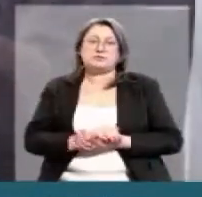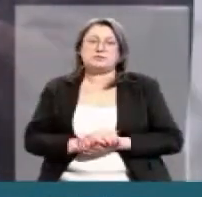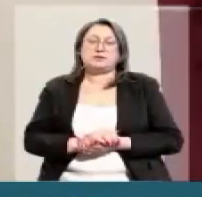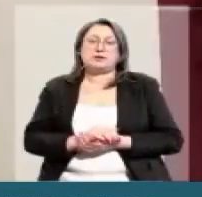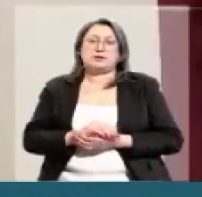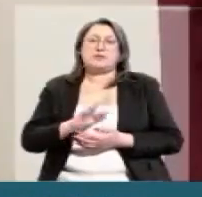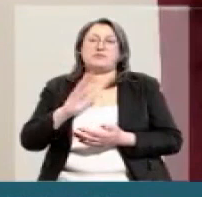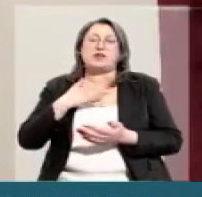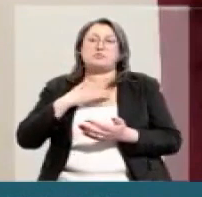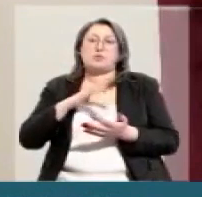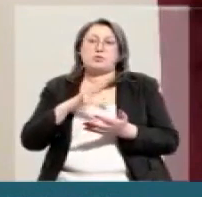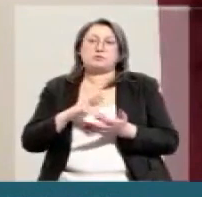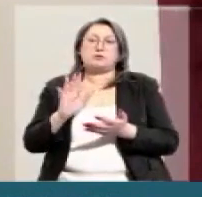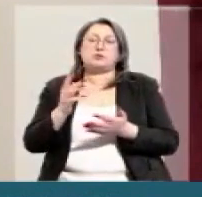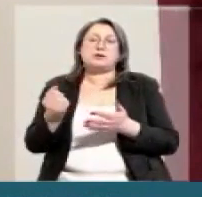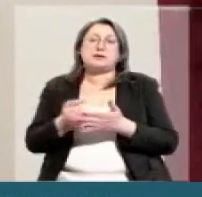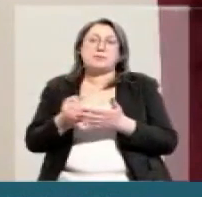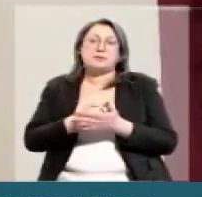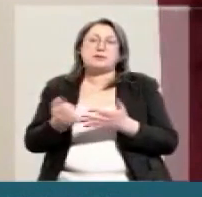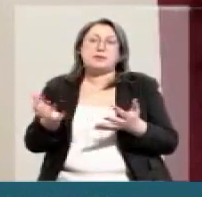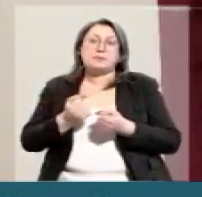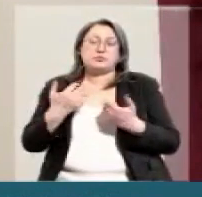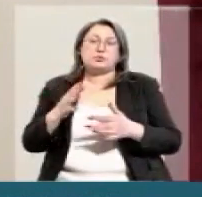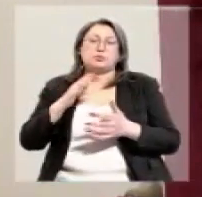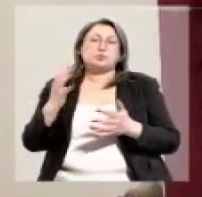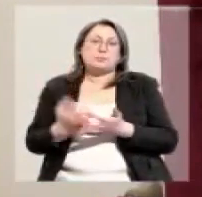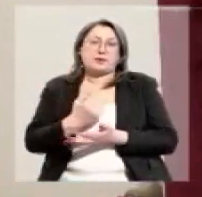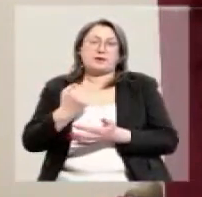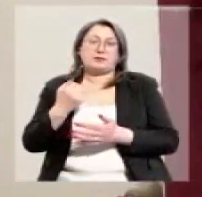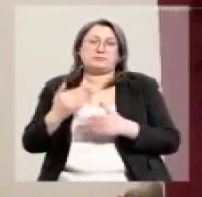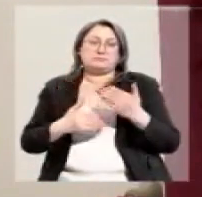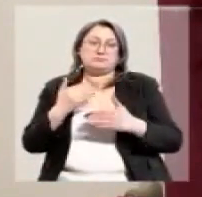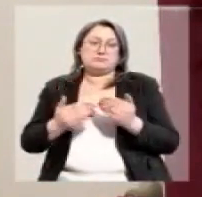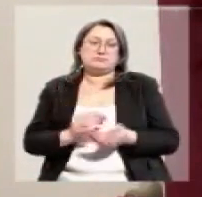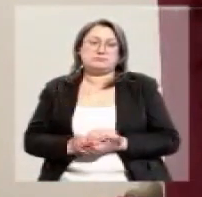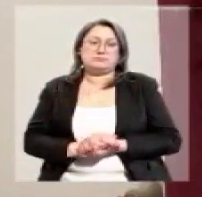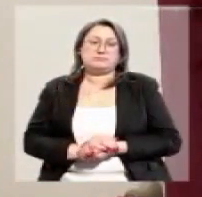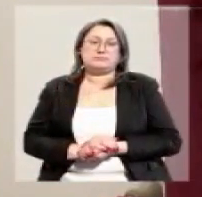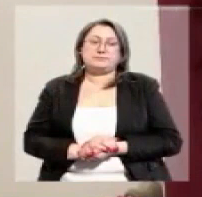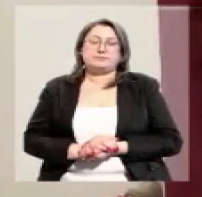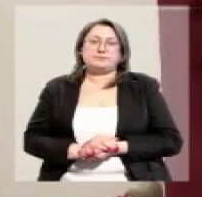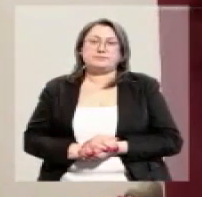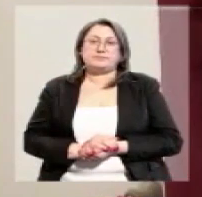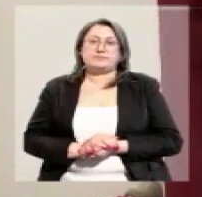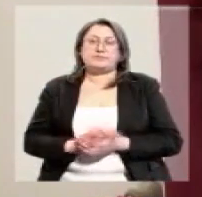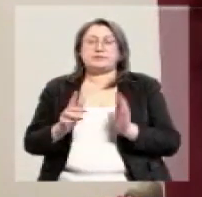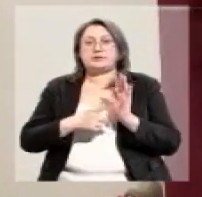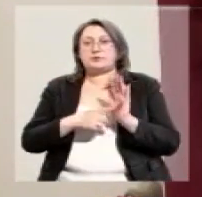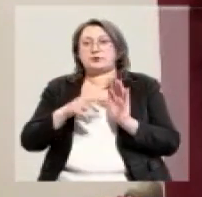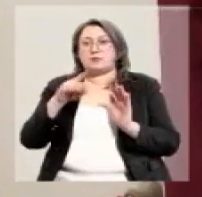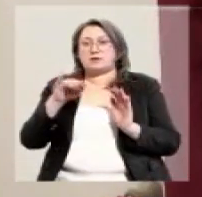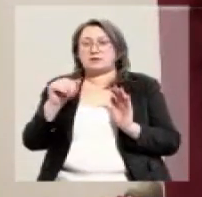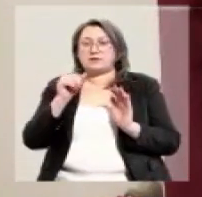өтетін болады. 7 марта в 17:00 творческие коллективы Дома культуры Мирас приглашают. 7 наурыз күні сағат 17:00-де